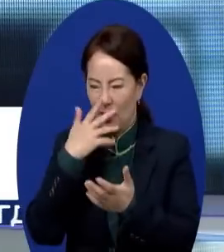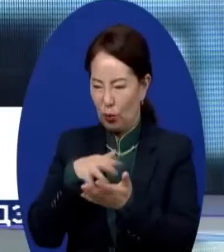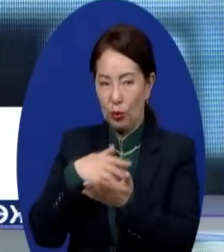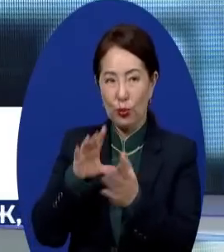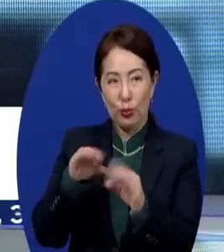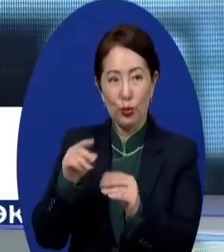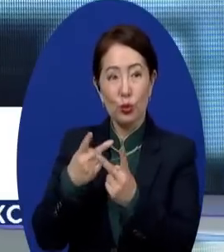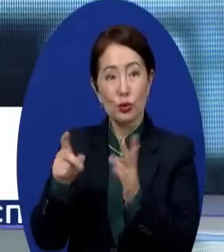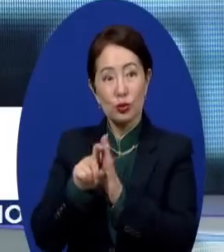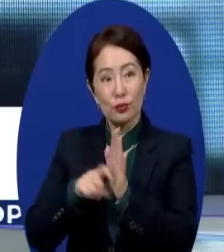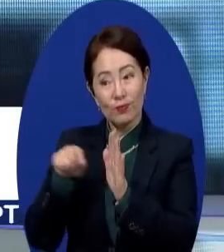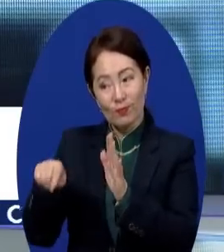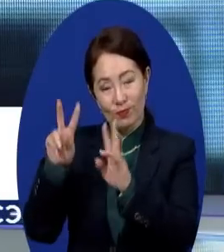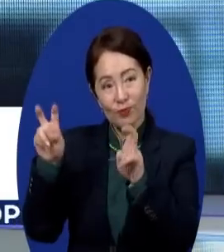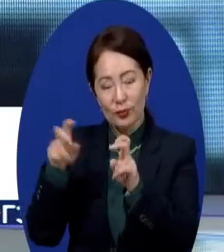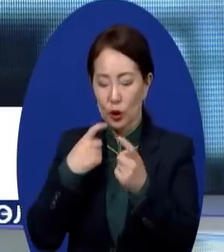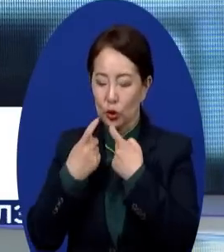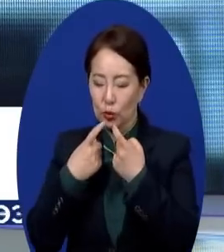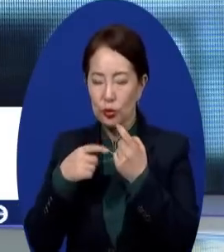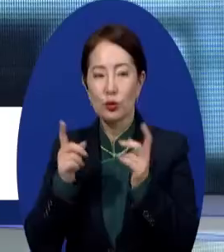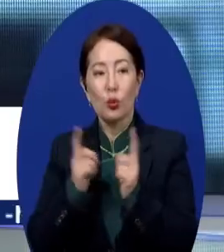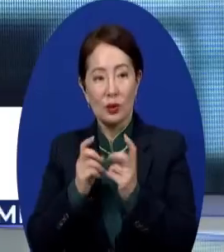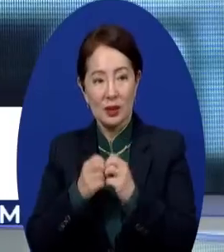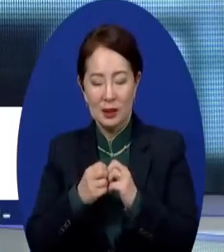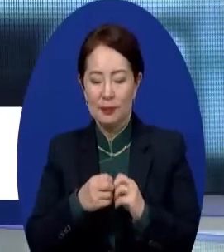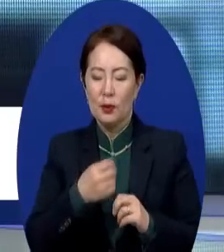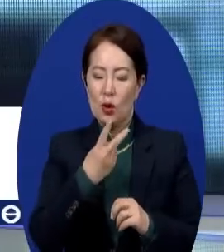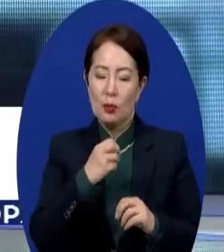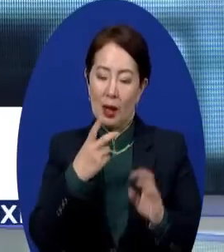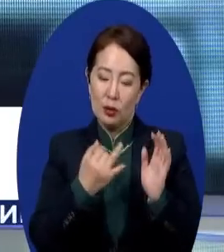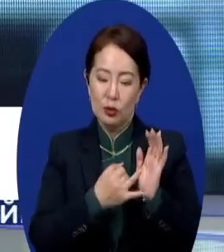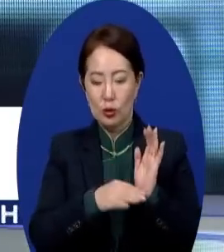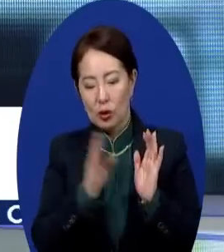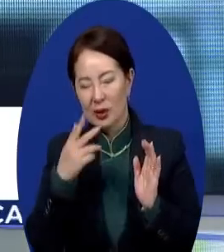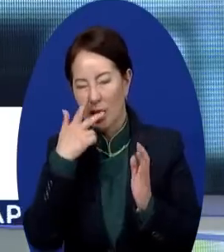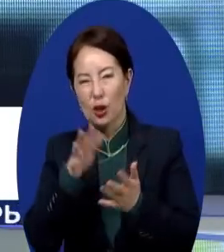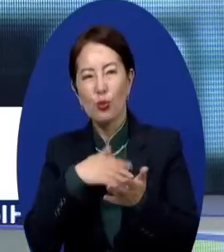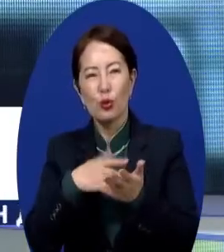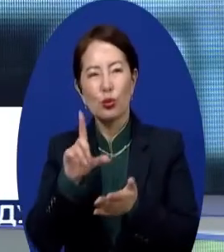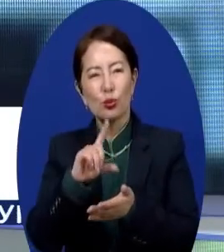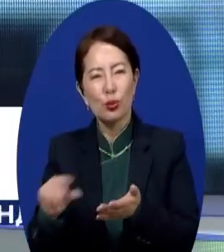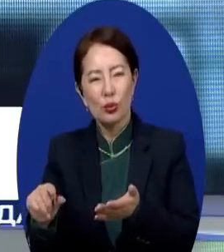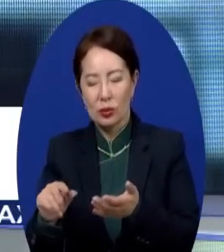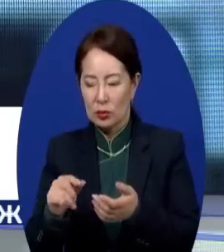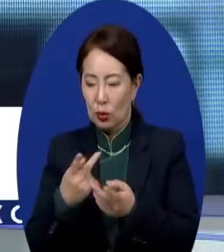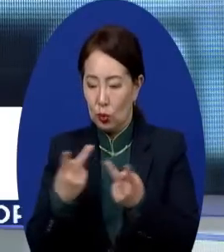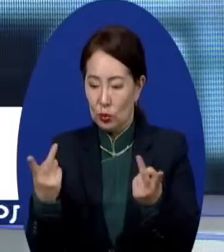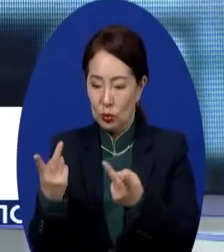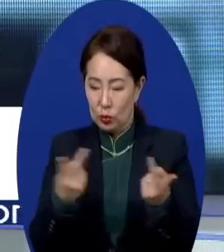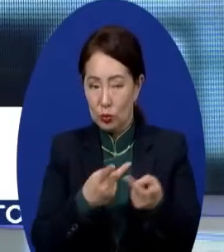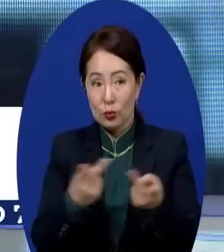хөтөлбөрийг хэрэгжүүлэх сэдвээр зөвлөлт хуулцалт хийлээ. 2017 оноос хойш агаарын бохирдлыг бууруулах үндэсний хөтөлбөр хэрэгжиж эхэлсэн ч үр